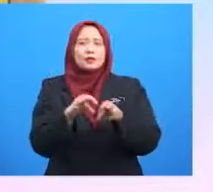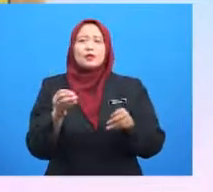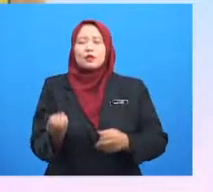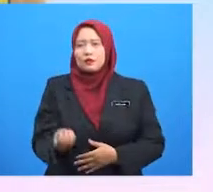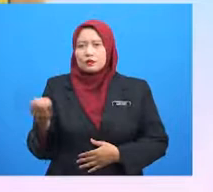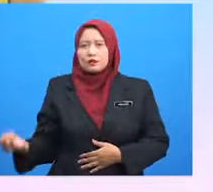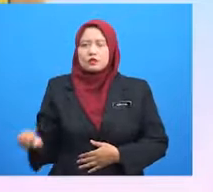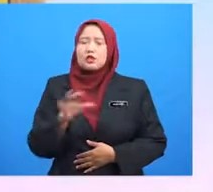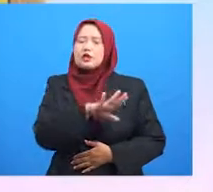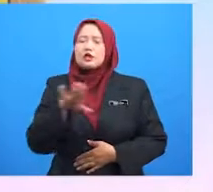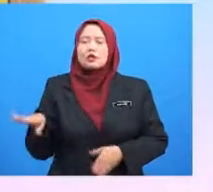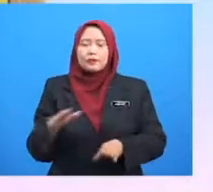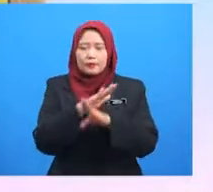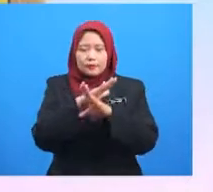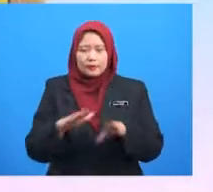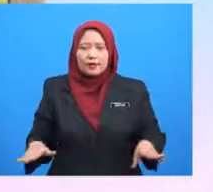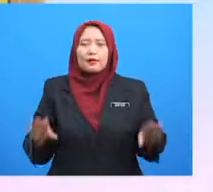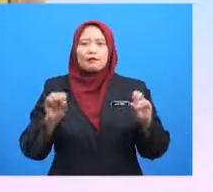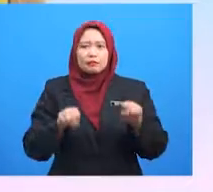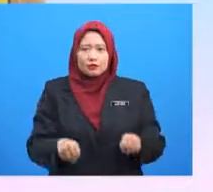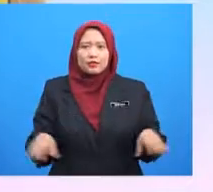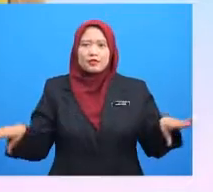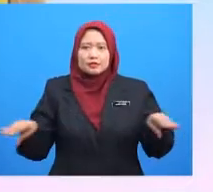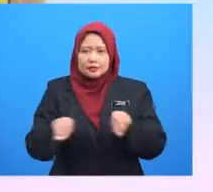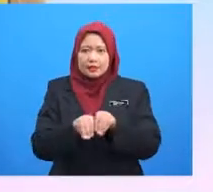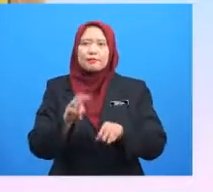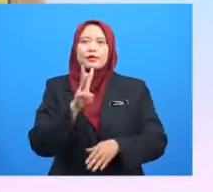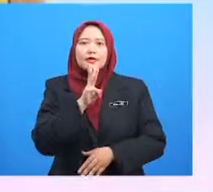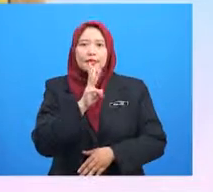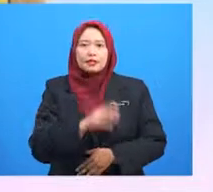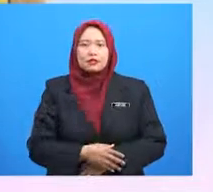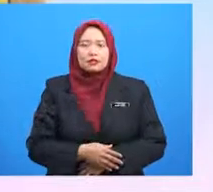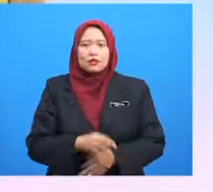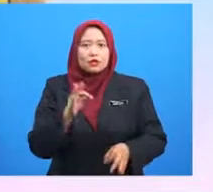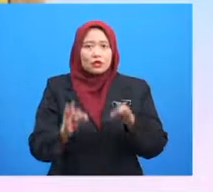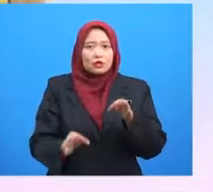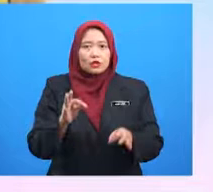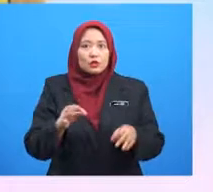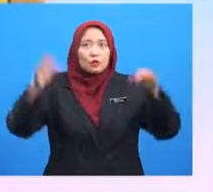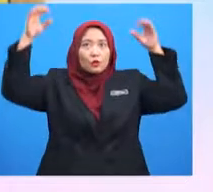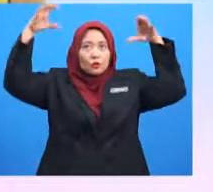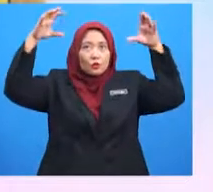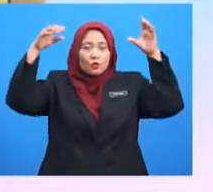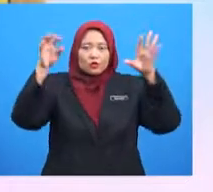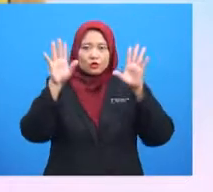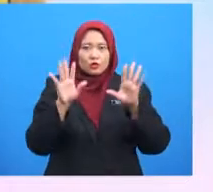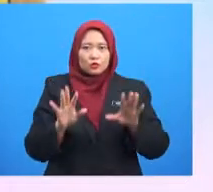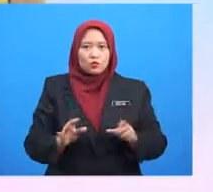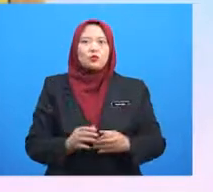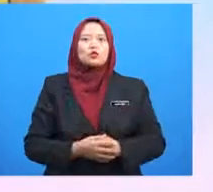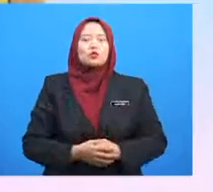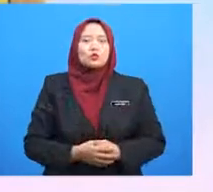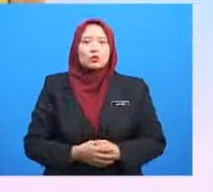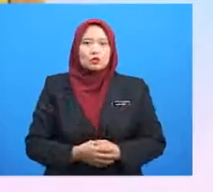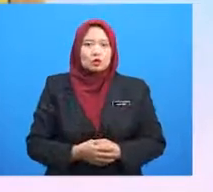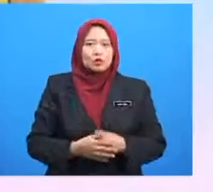tidak boleh menyerap air. Ha, tengok tu. Bila hujan turun, tong besi dapat menadah